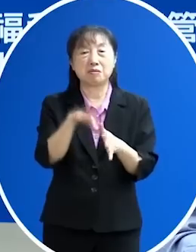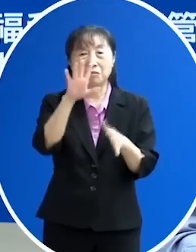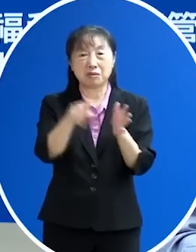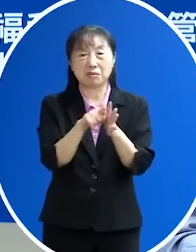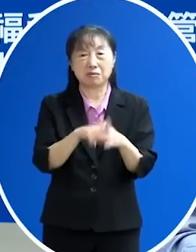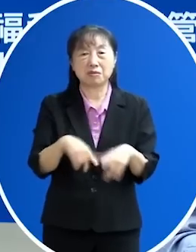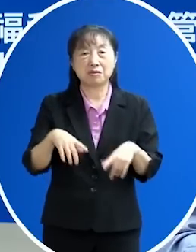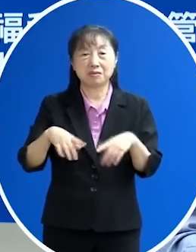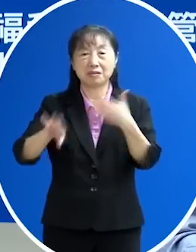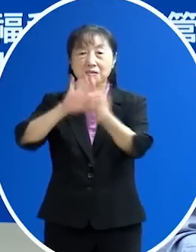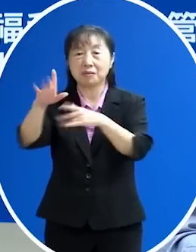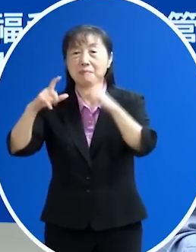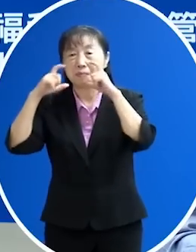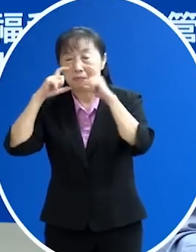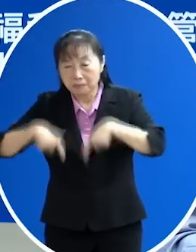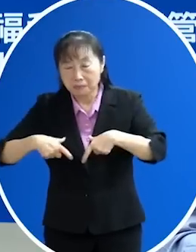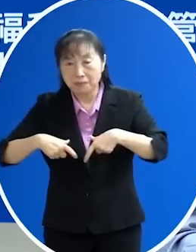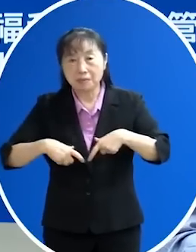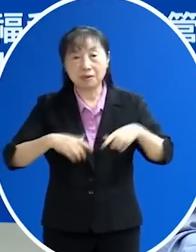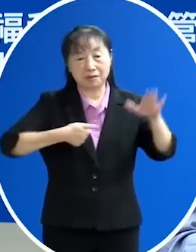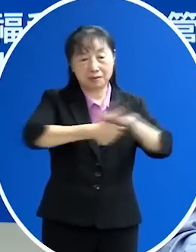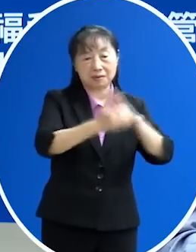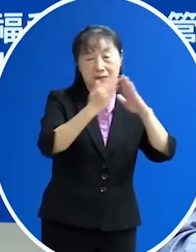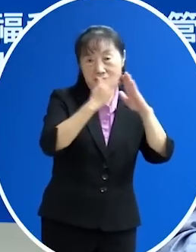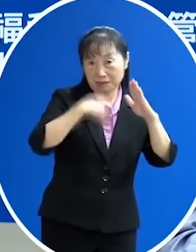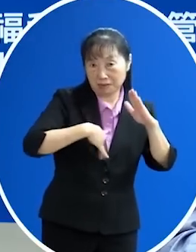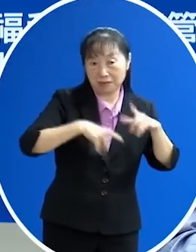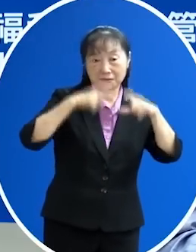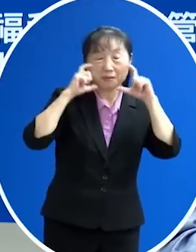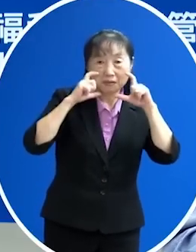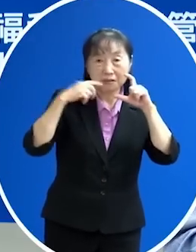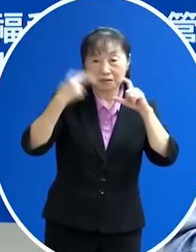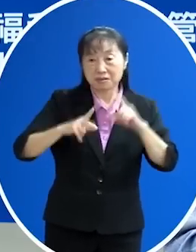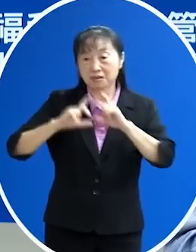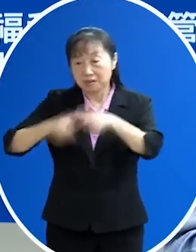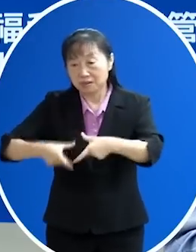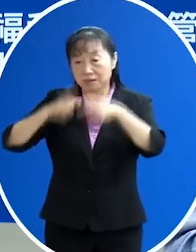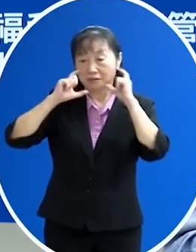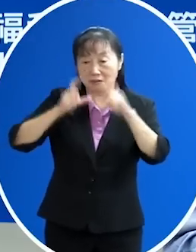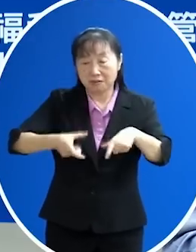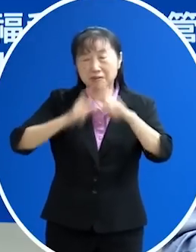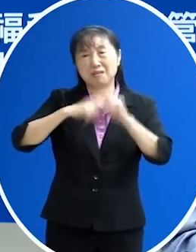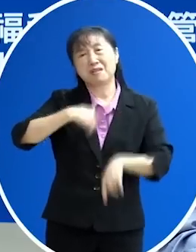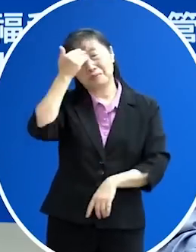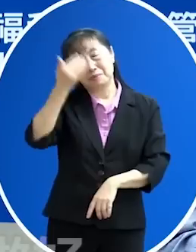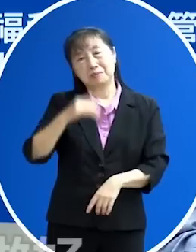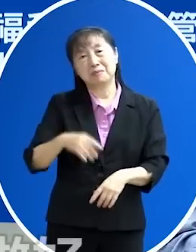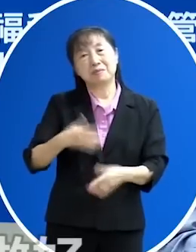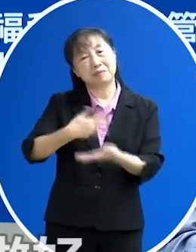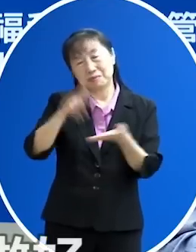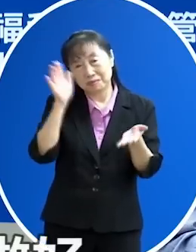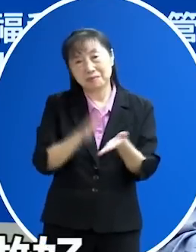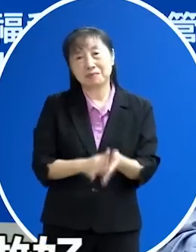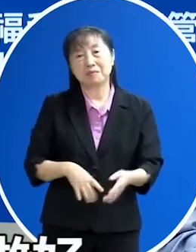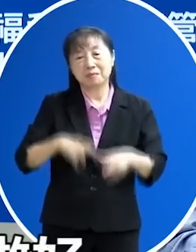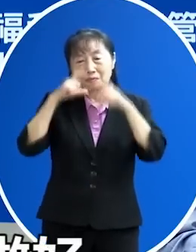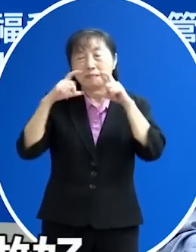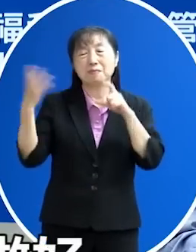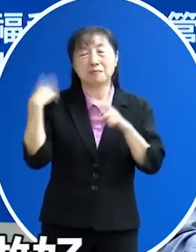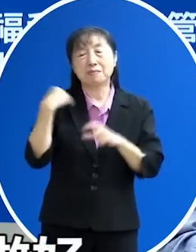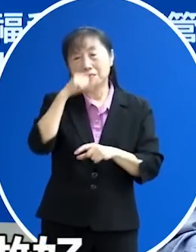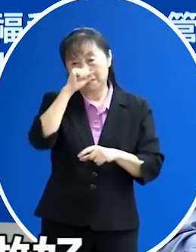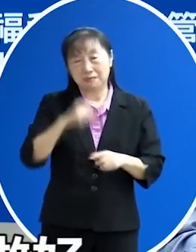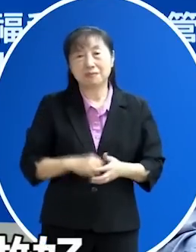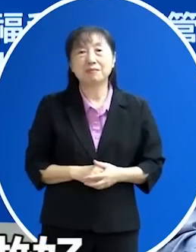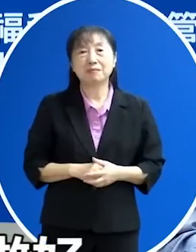就进到室内啊，或者是你从室外再要去做捷运，都要再戴上。那这个太频繁，大家就想说干脆